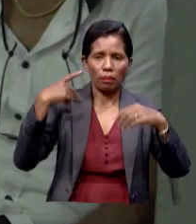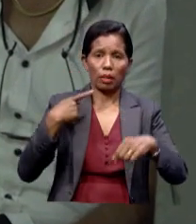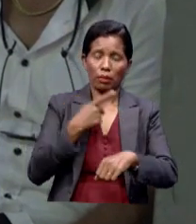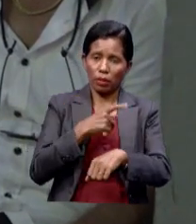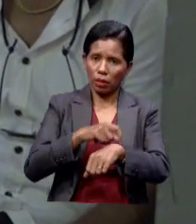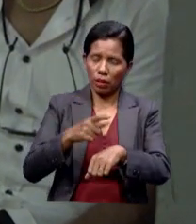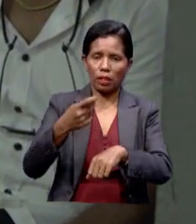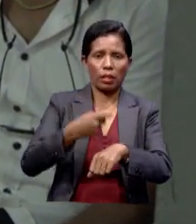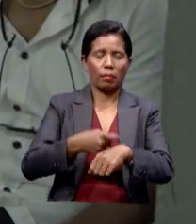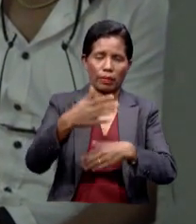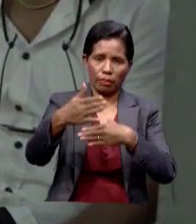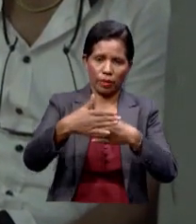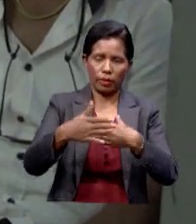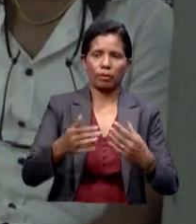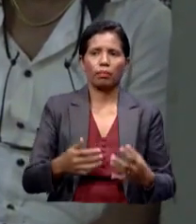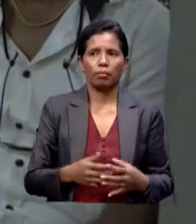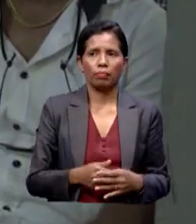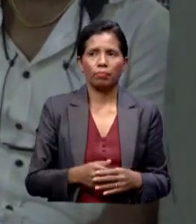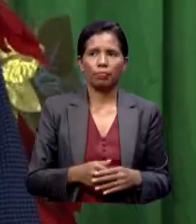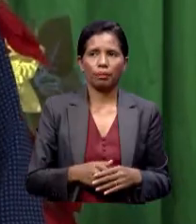ia tempu besi.